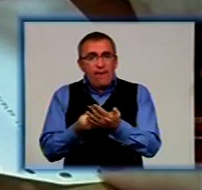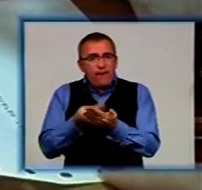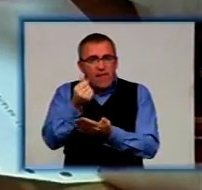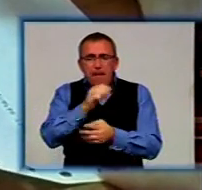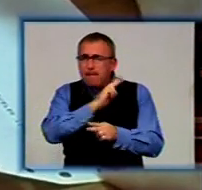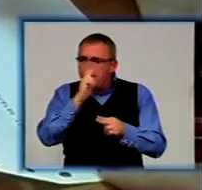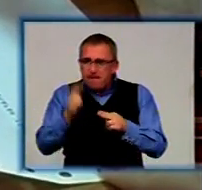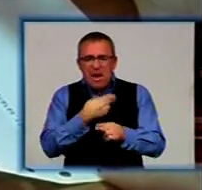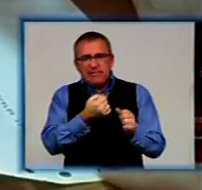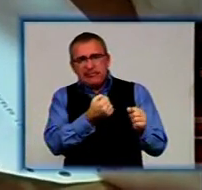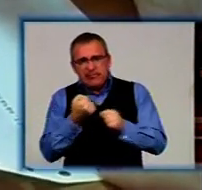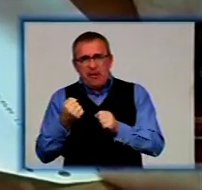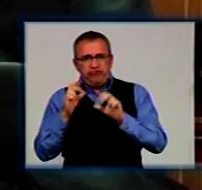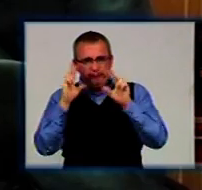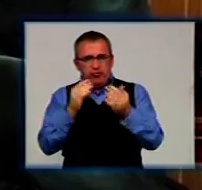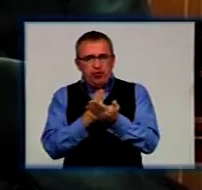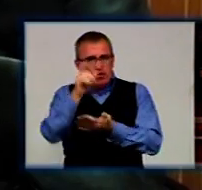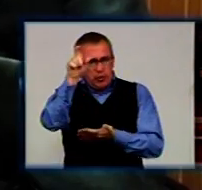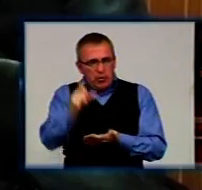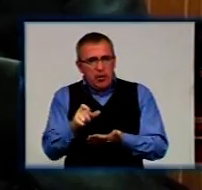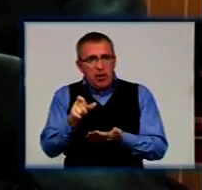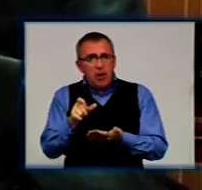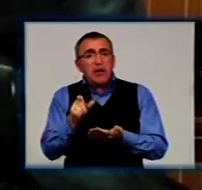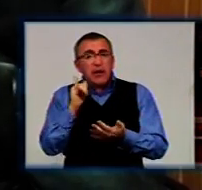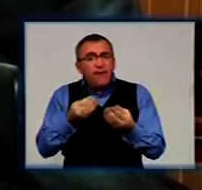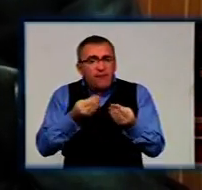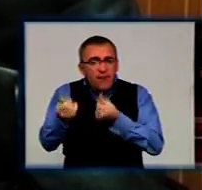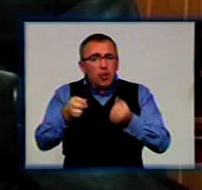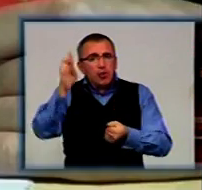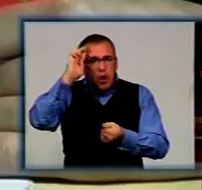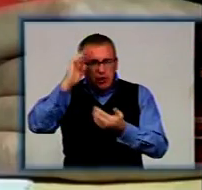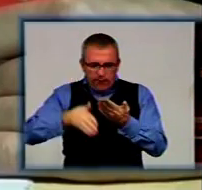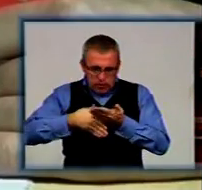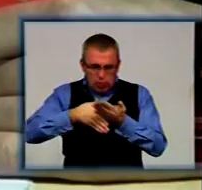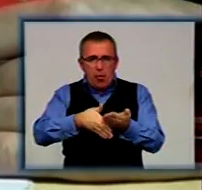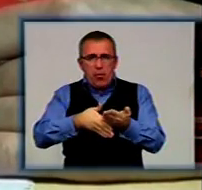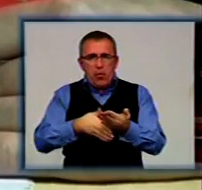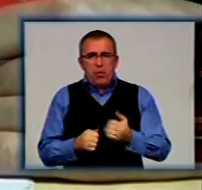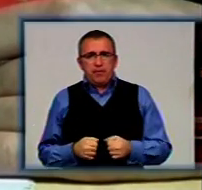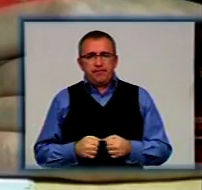без затримок, запевнила чиновниця. Без збоїв на Кіровоградщині проходить і виплата державних допомог.